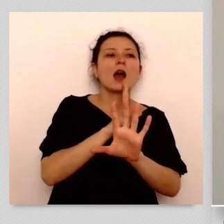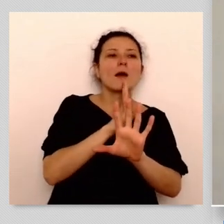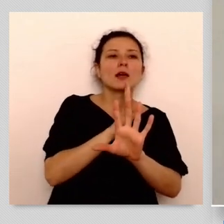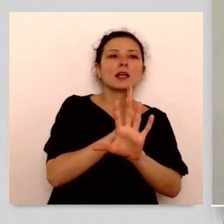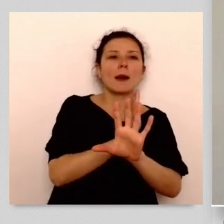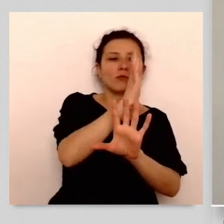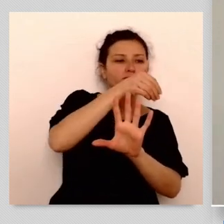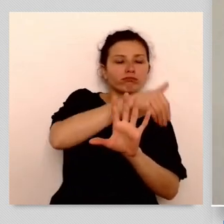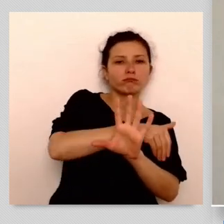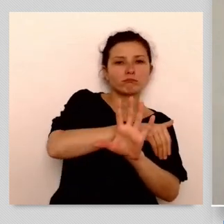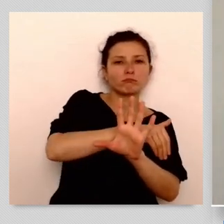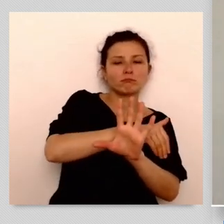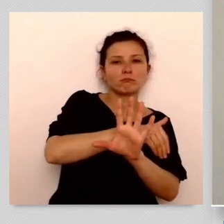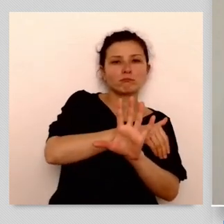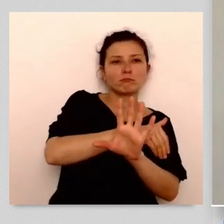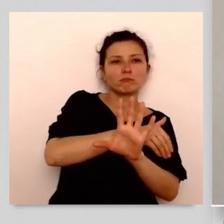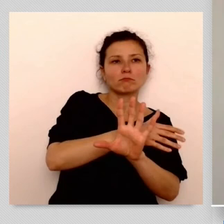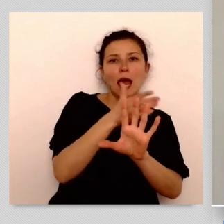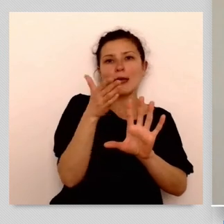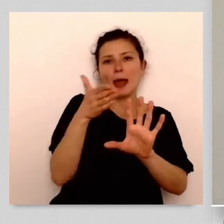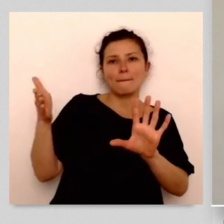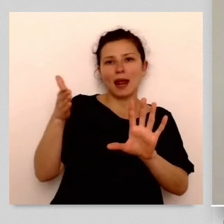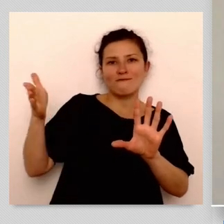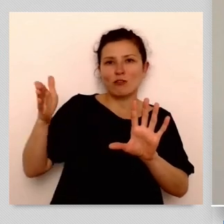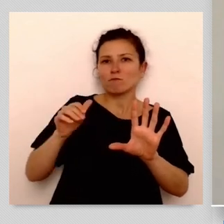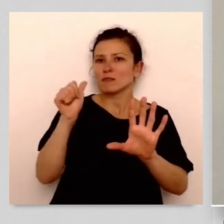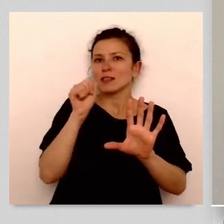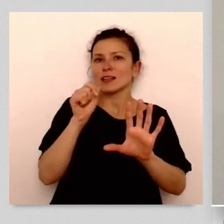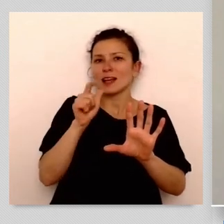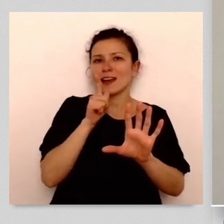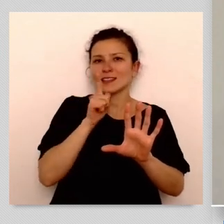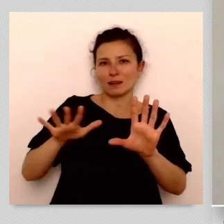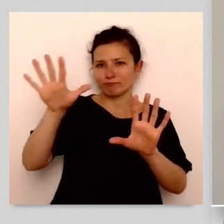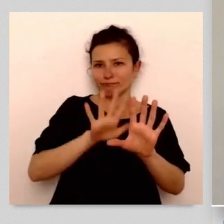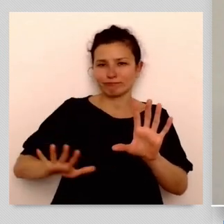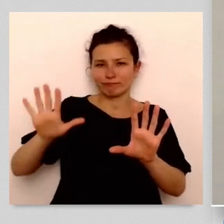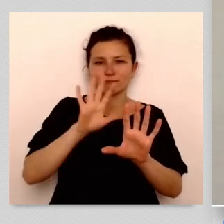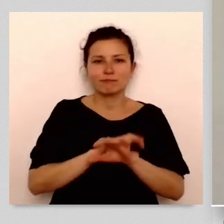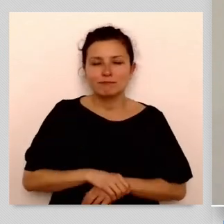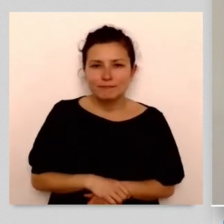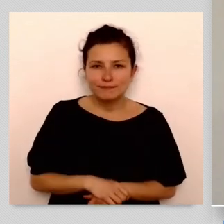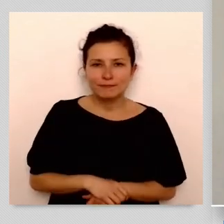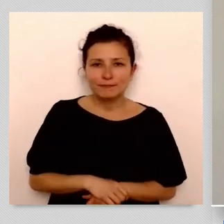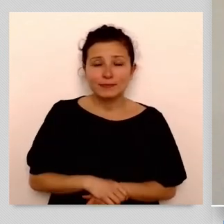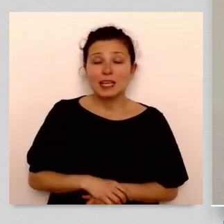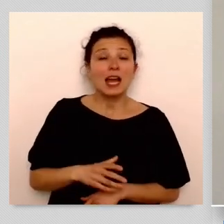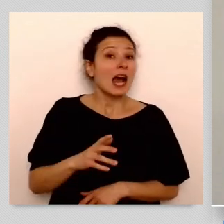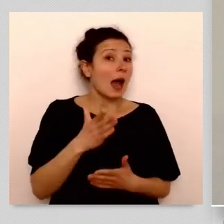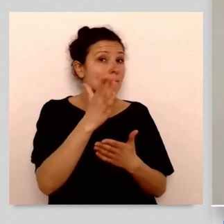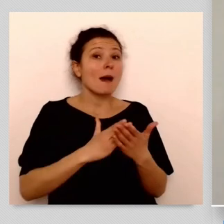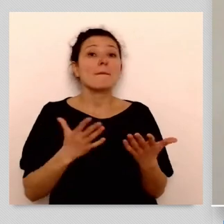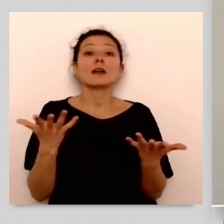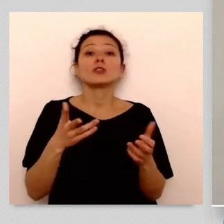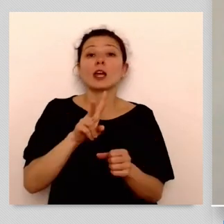mamy cały kontynent azjatycki. Ale mapy w Japonii czy